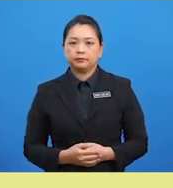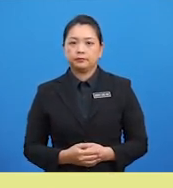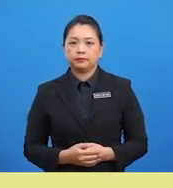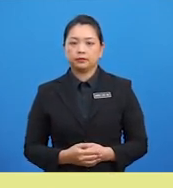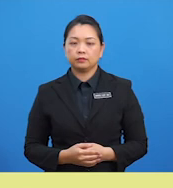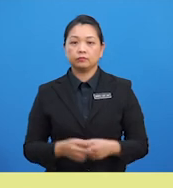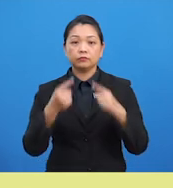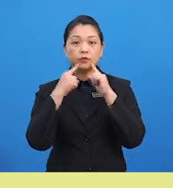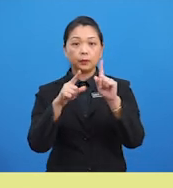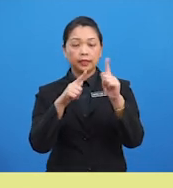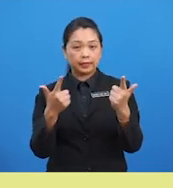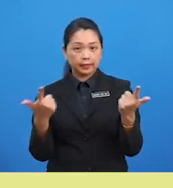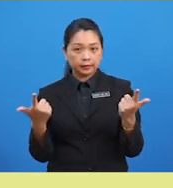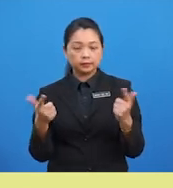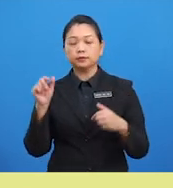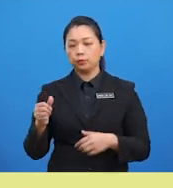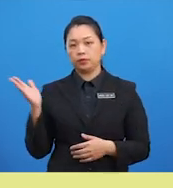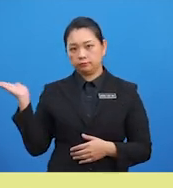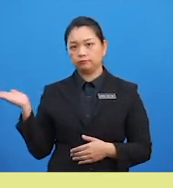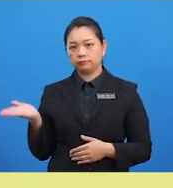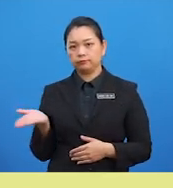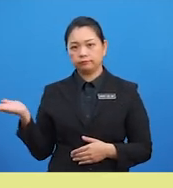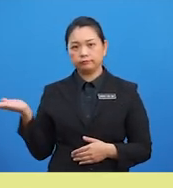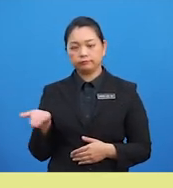Jawapan lain yang boleh diterima ialah